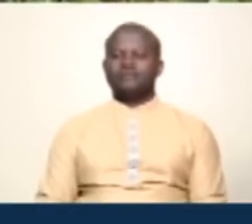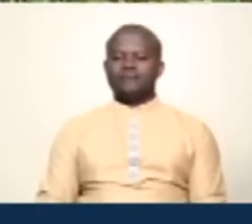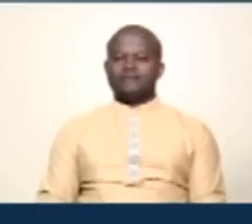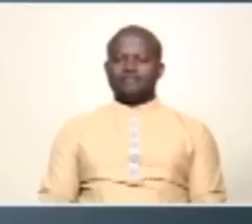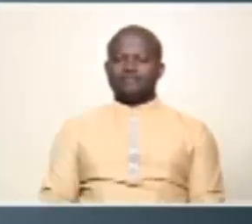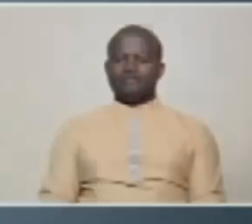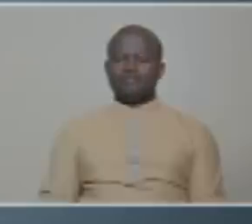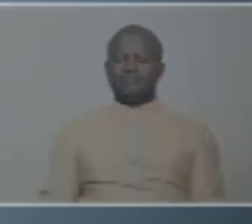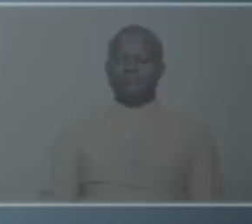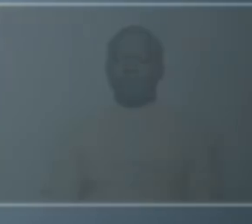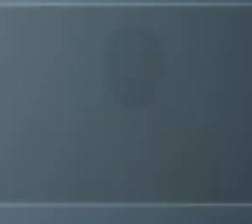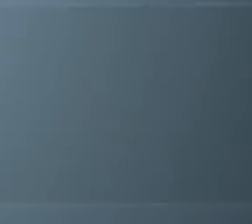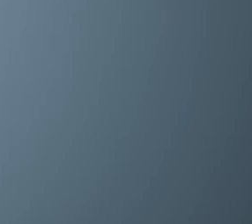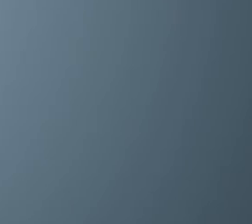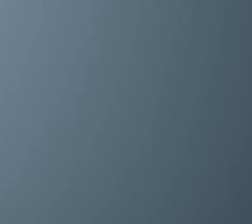Kigali.